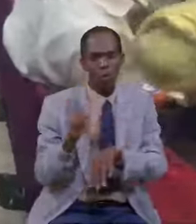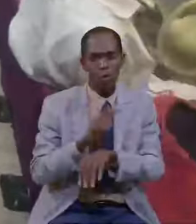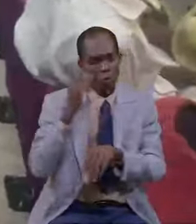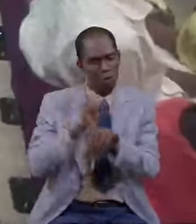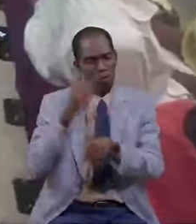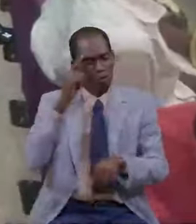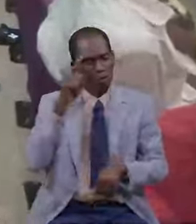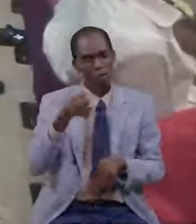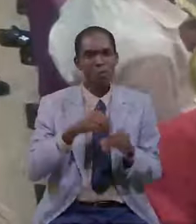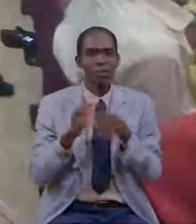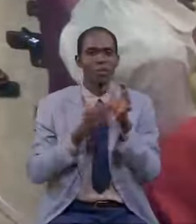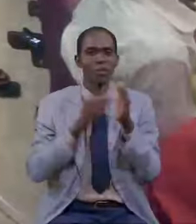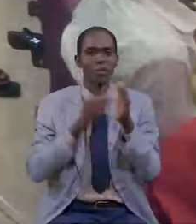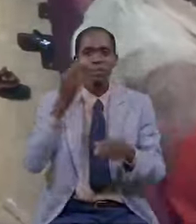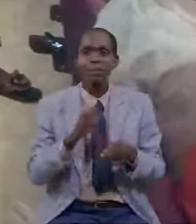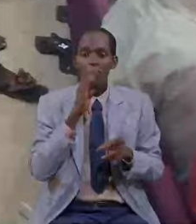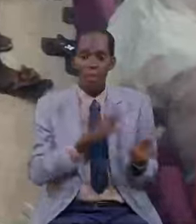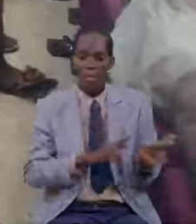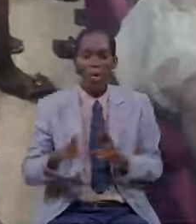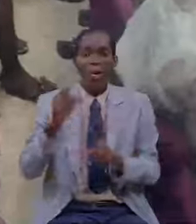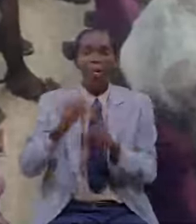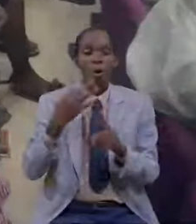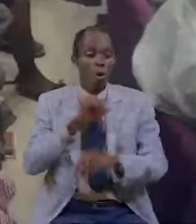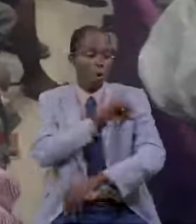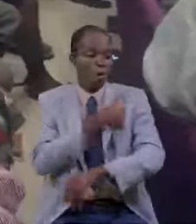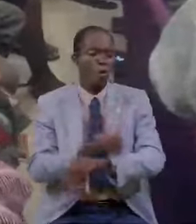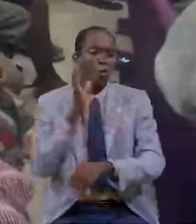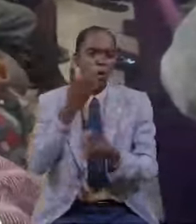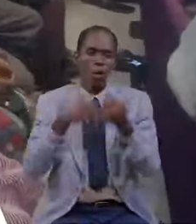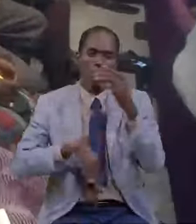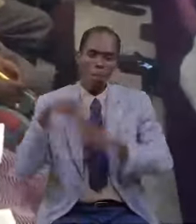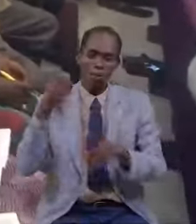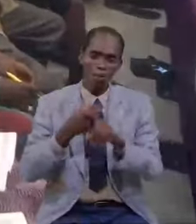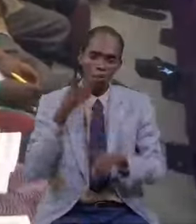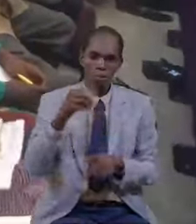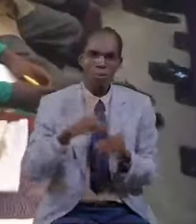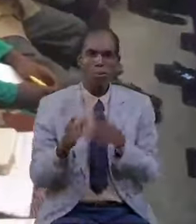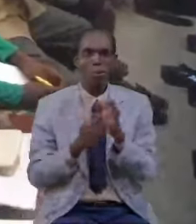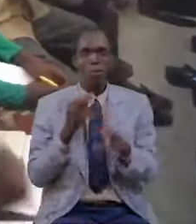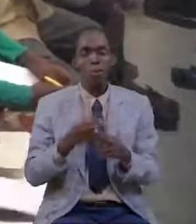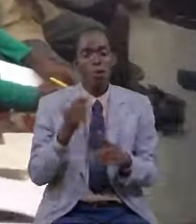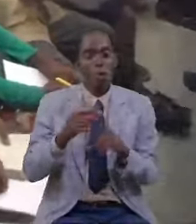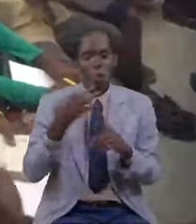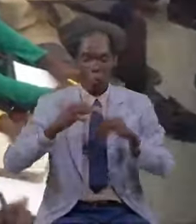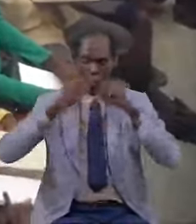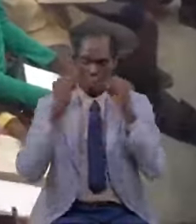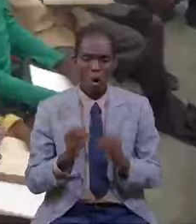Apprêtez-vous. La parole d'autorité va sortir de votre bouche. La parole de puissance va sortir de votre bouche.